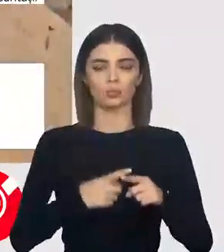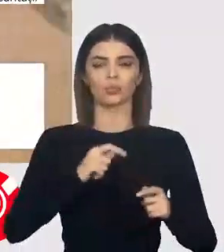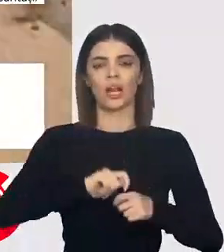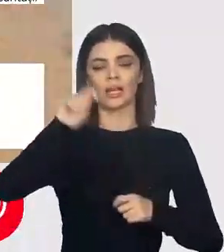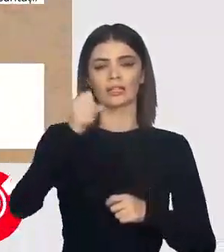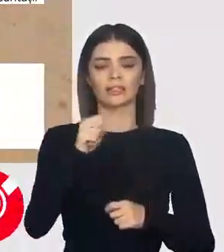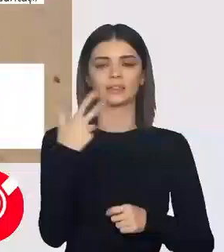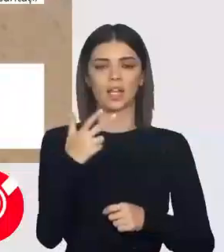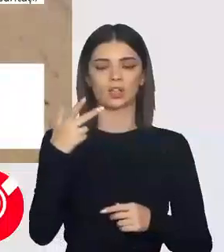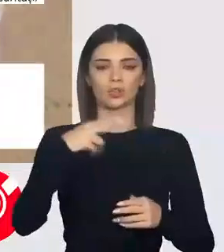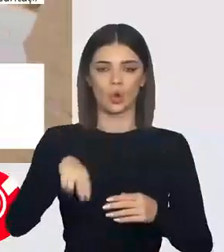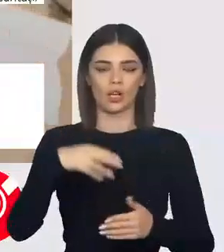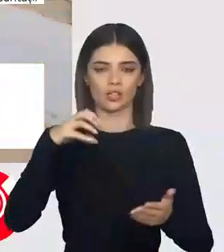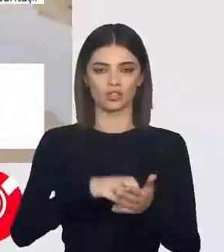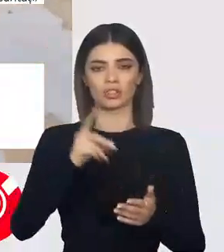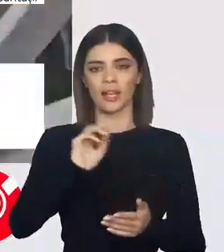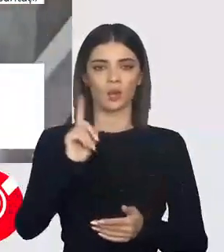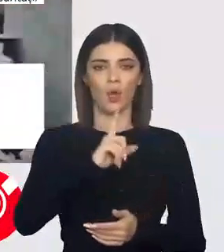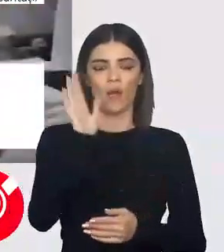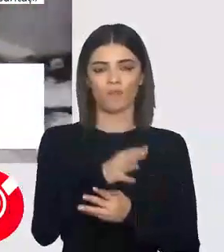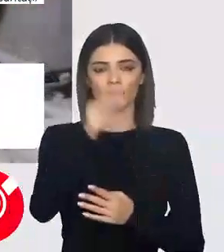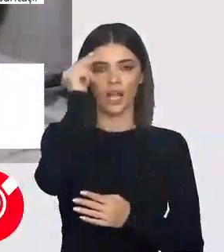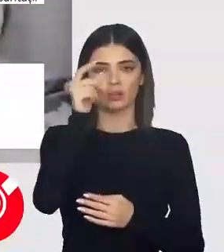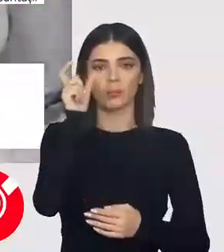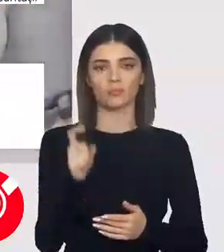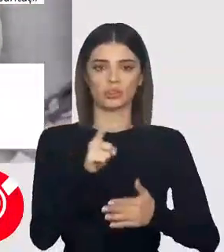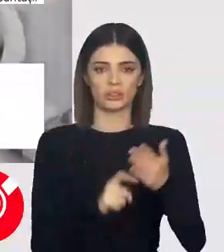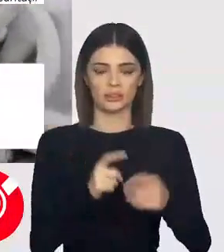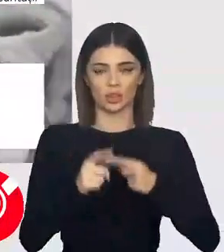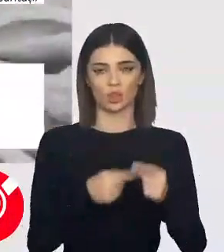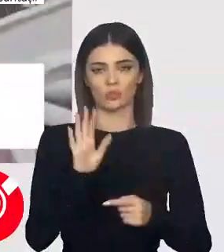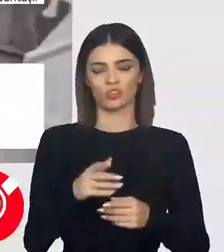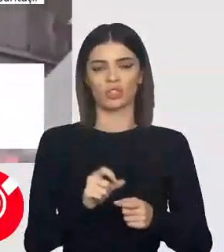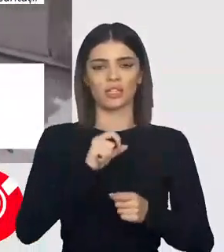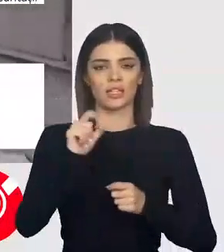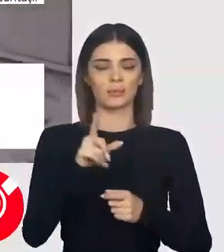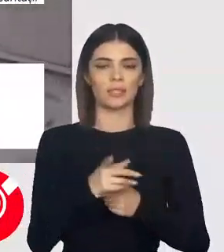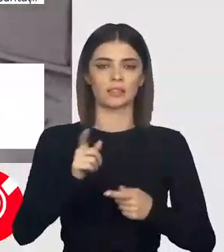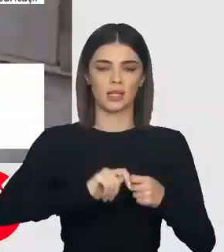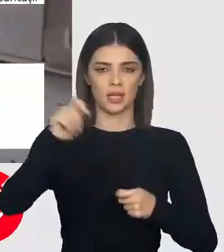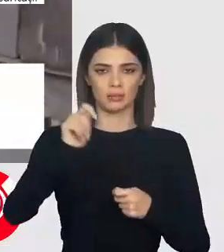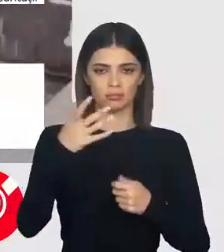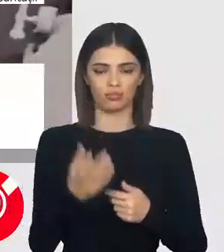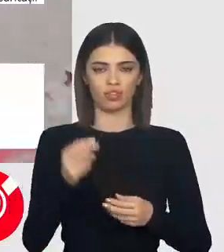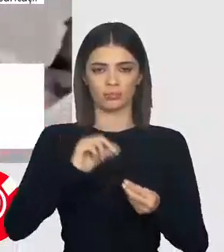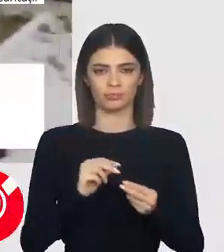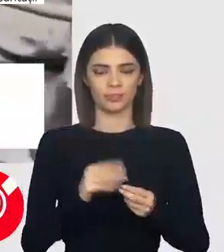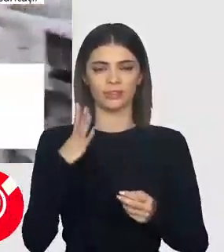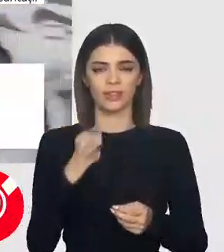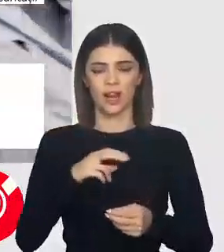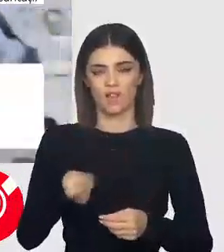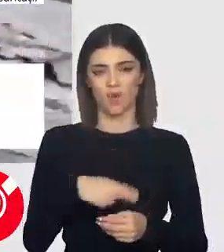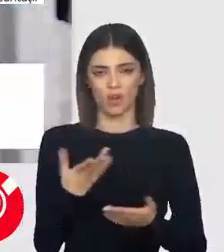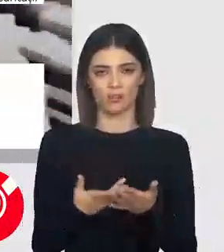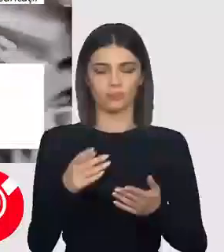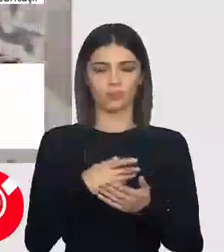spre Donetsk, însă nu au fost raportate victime în urma acelor atacuri. De departe, însă, cel mai afectat oraș de